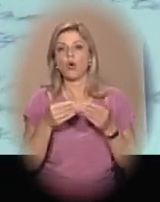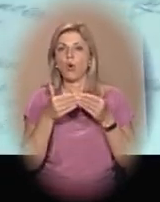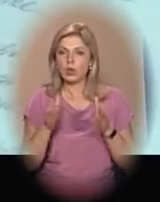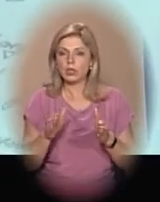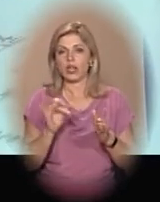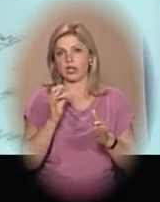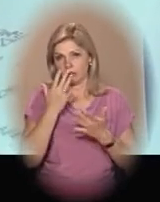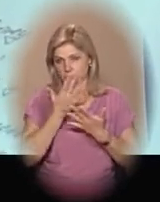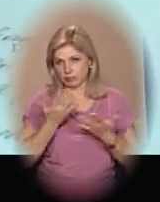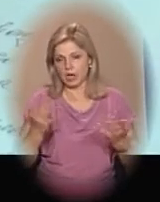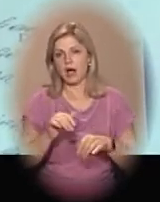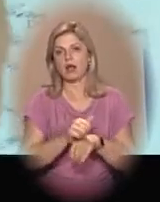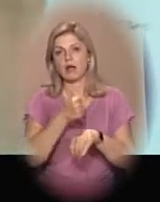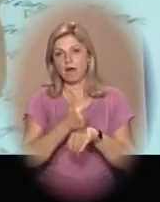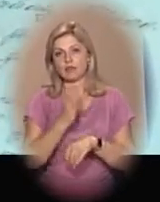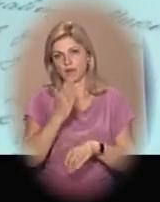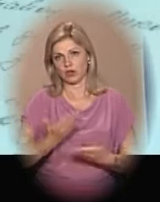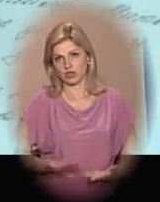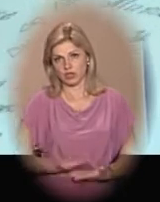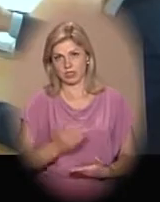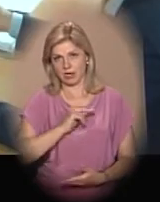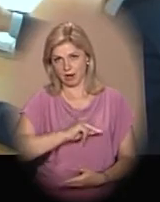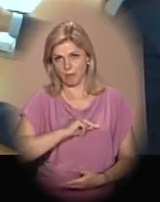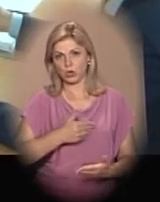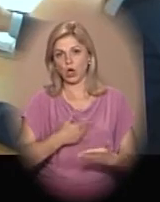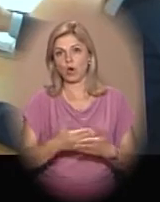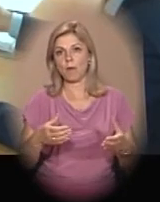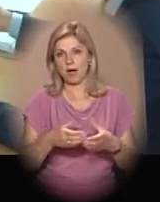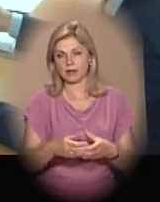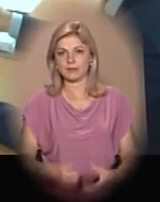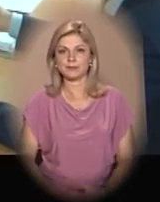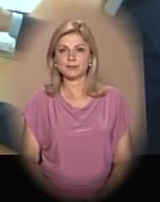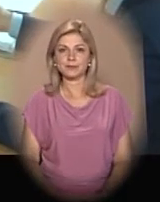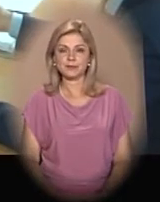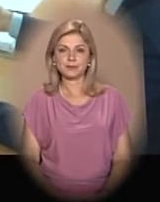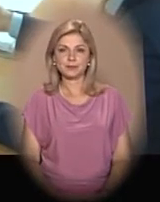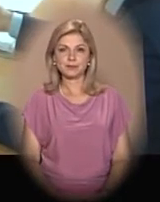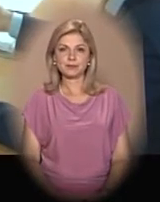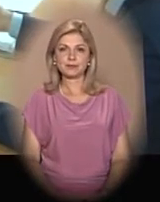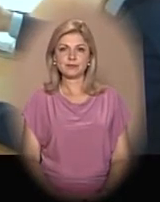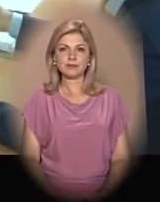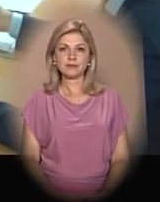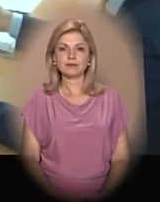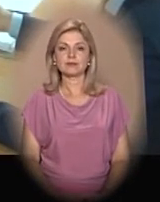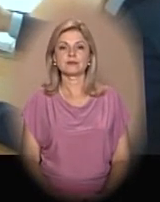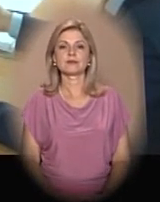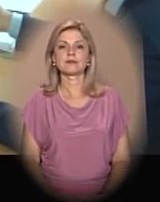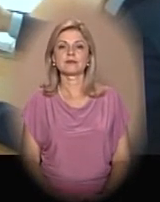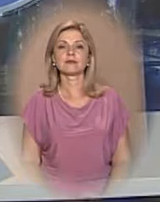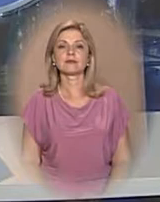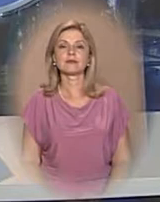і публічність – найголовніше у життєдіяльності громади. Юлія Анісімова, Андрій Заворотній, телевізійні новини